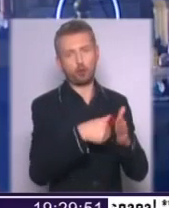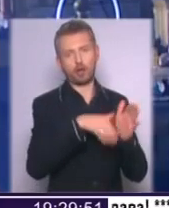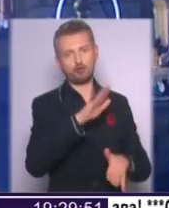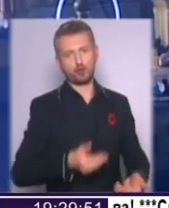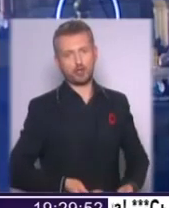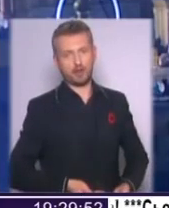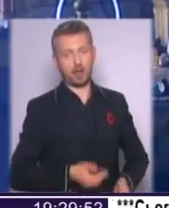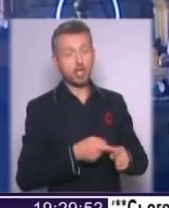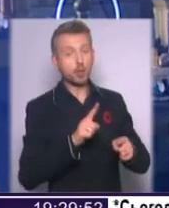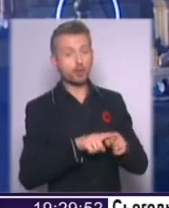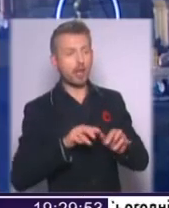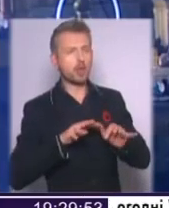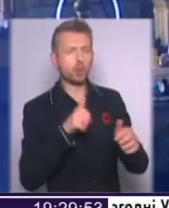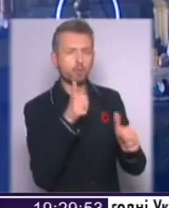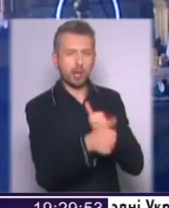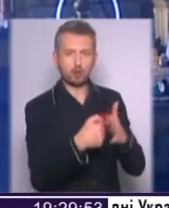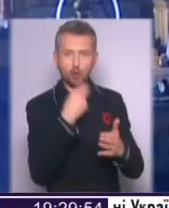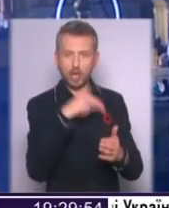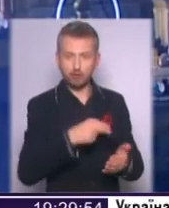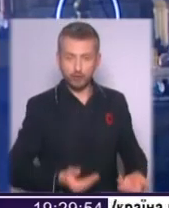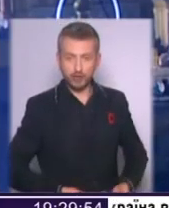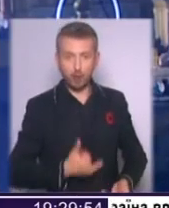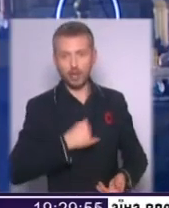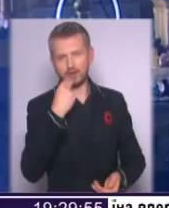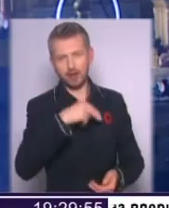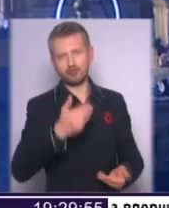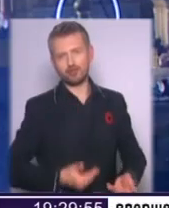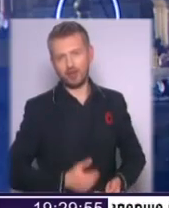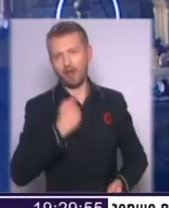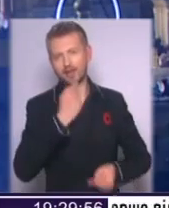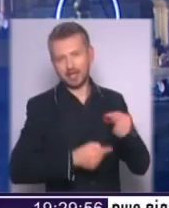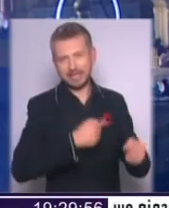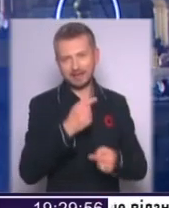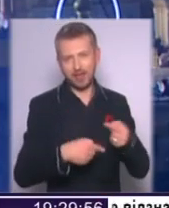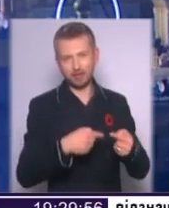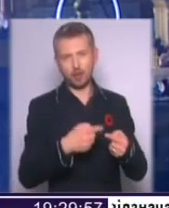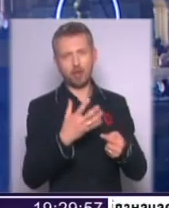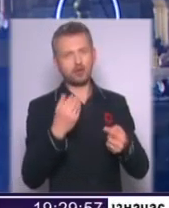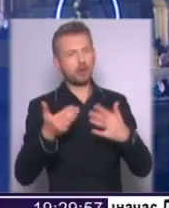цей рух вперед до кращого життя, а у нас краще життя традиційно ще від